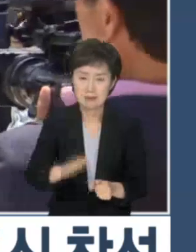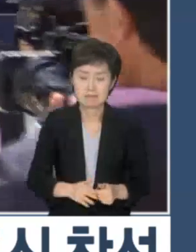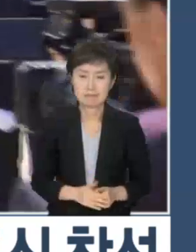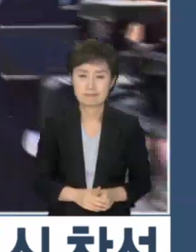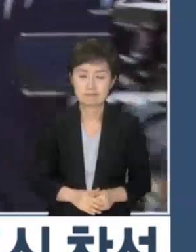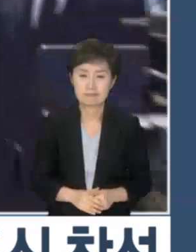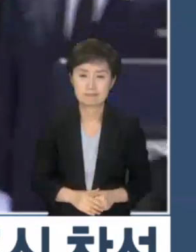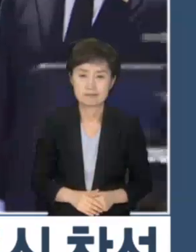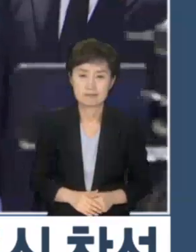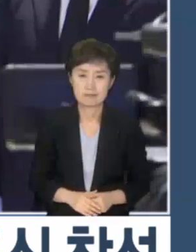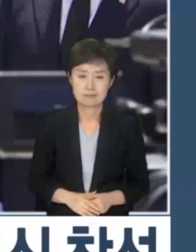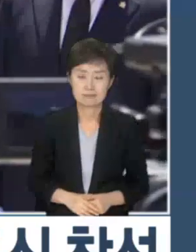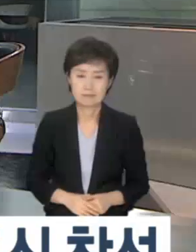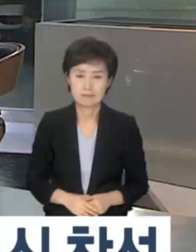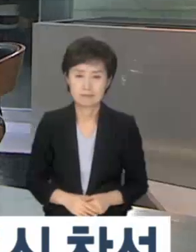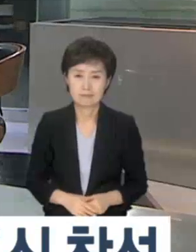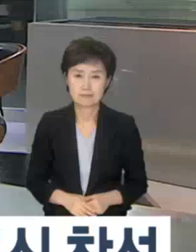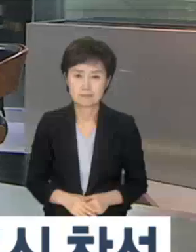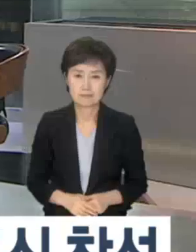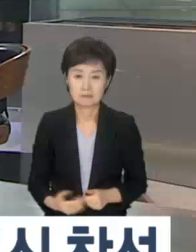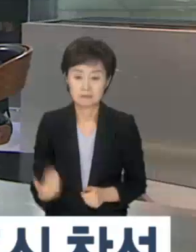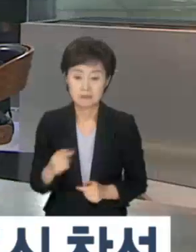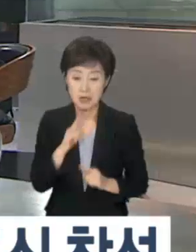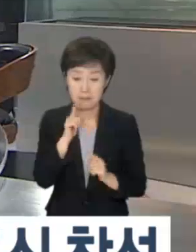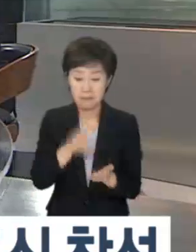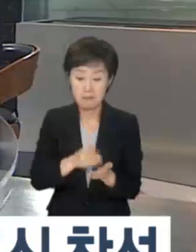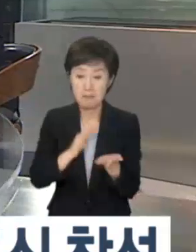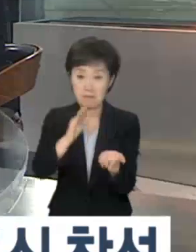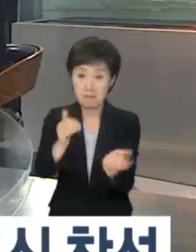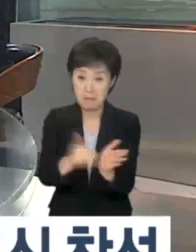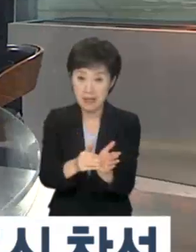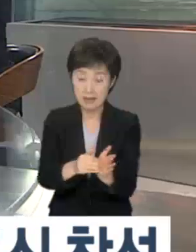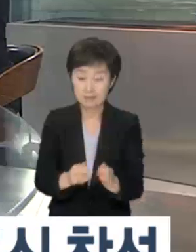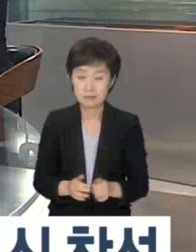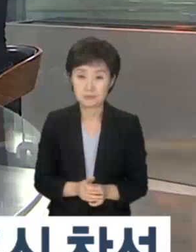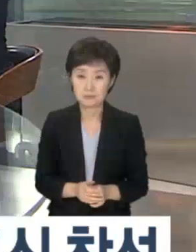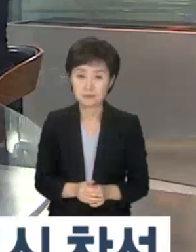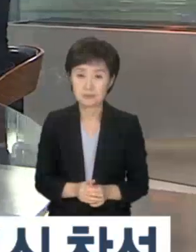네. 뭐 아까 다 말씀을 드렸기 때문에